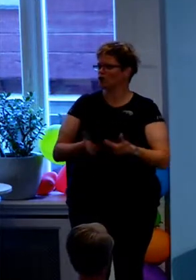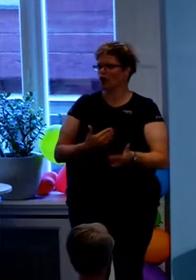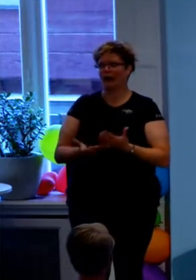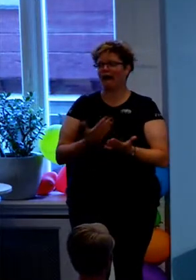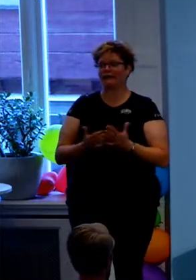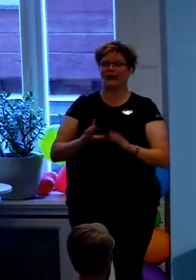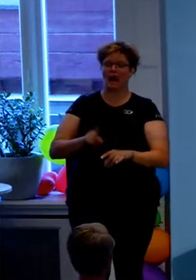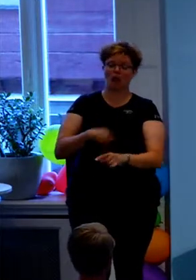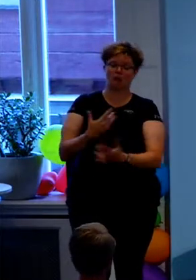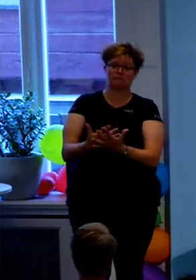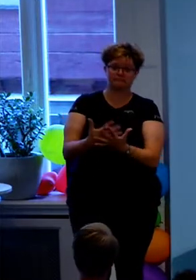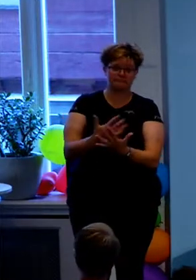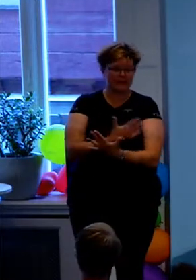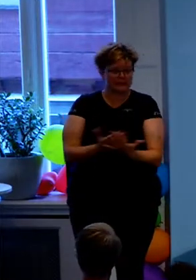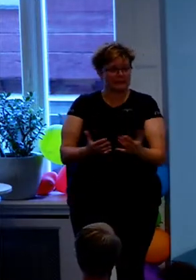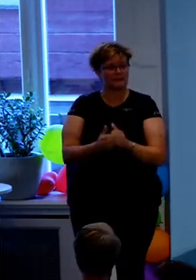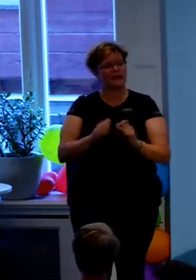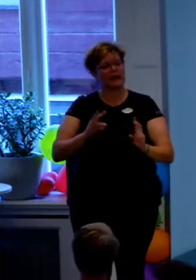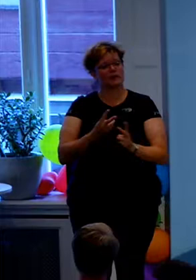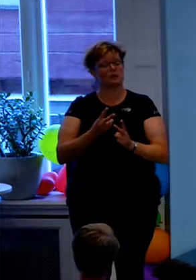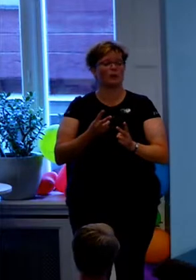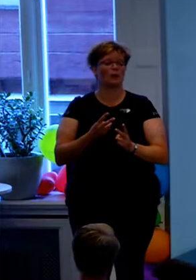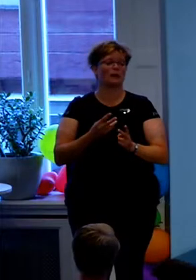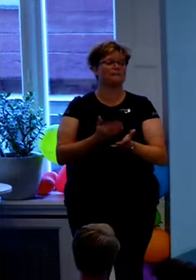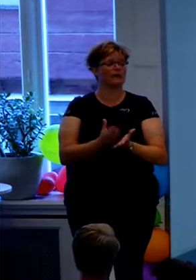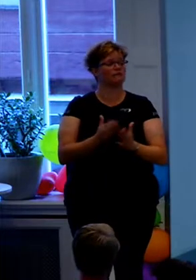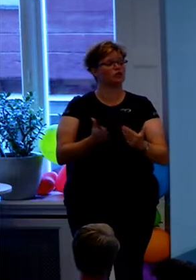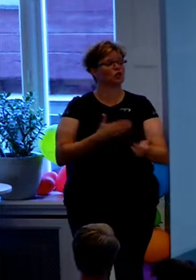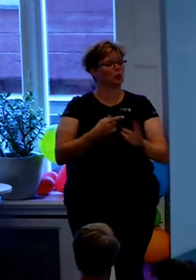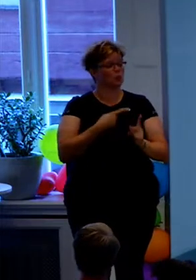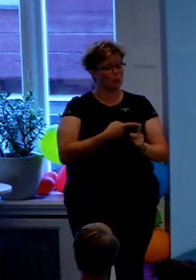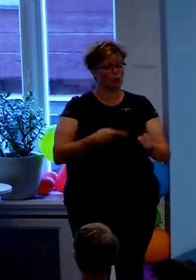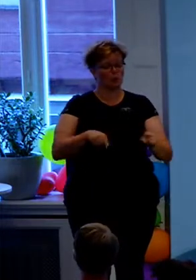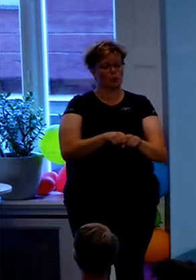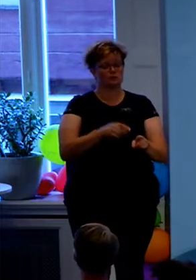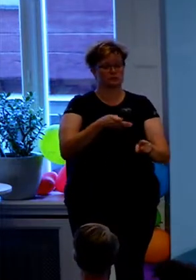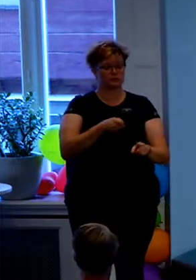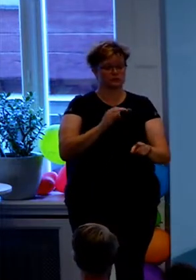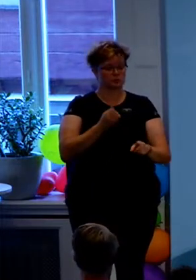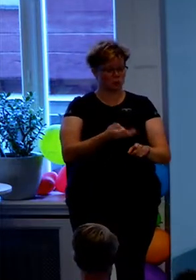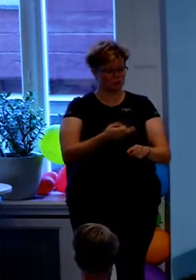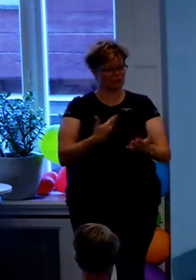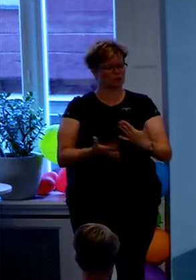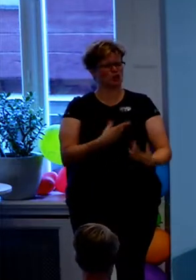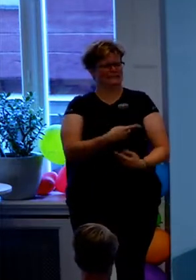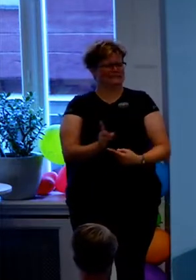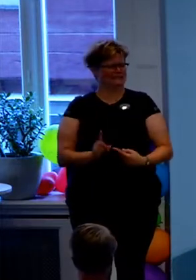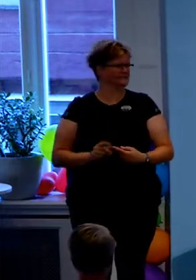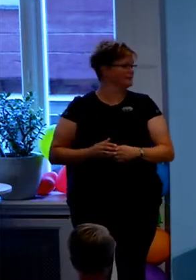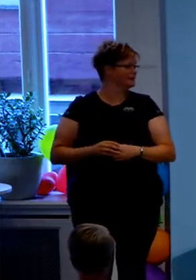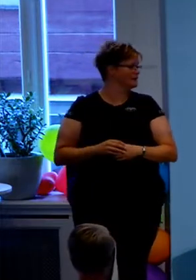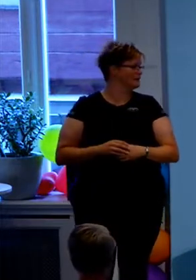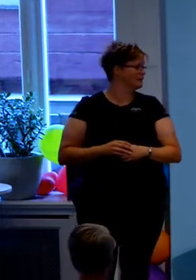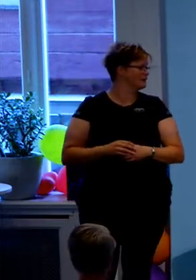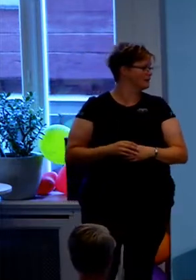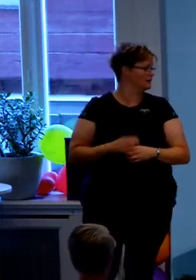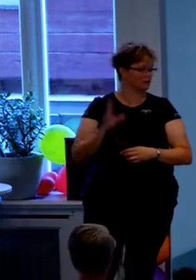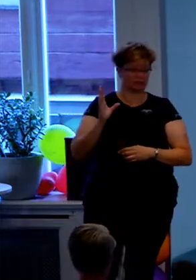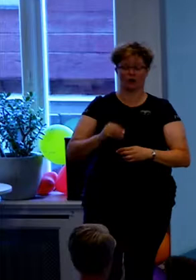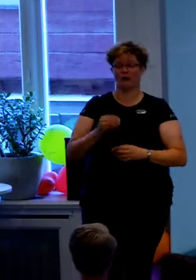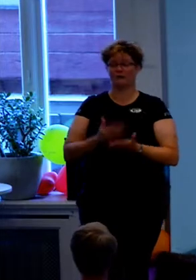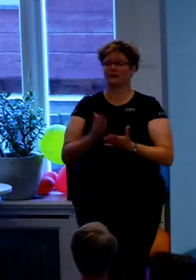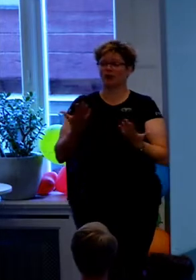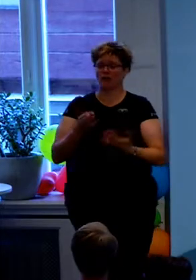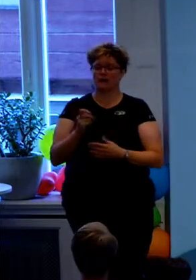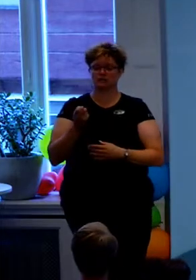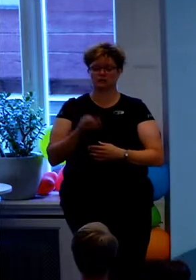långa utläggningen, men ändå berätta om vad du gör på Perstorp och vad är det ni gör? Kanske lite vad Perstorp gör också. För ja.